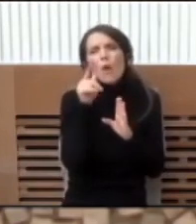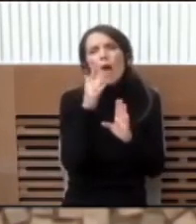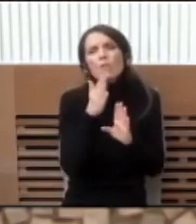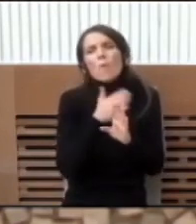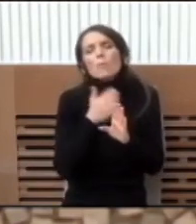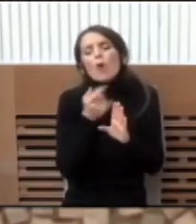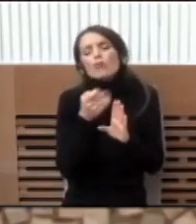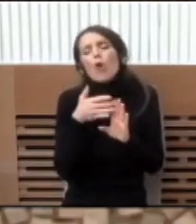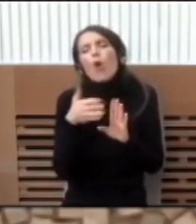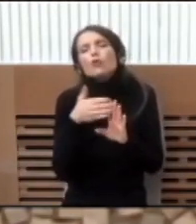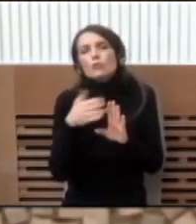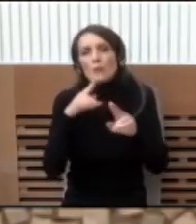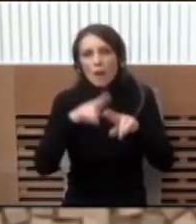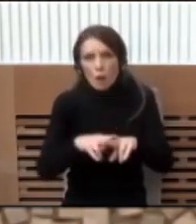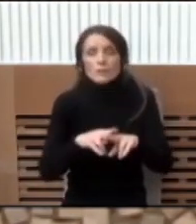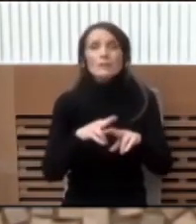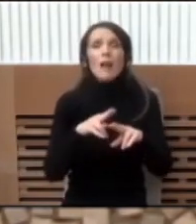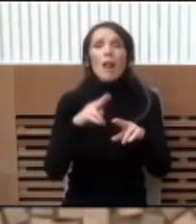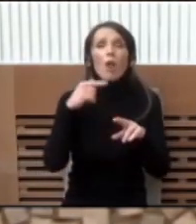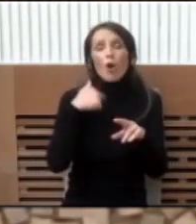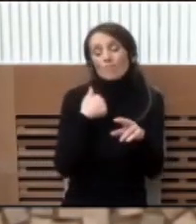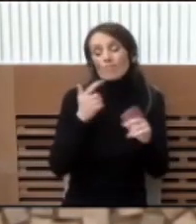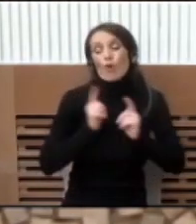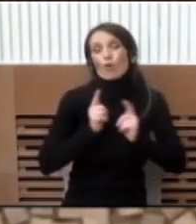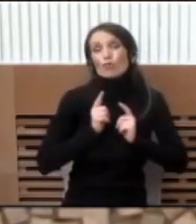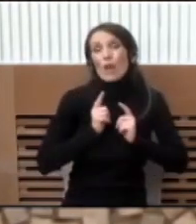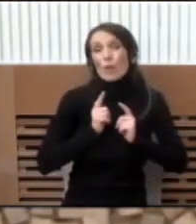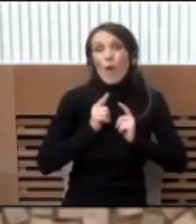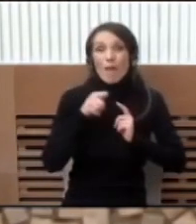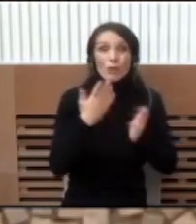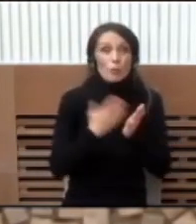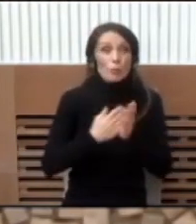svakako očekujem da to pokažemo još ubedljivije i u periodu koji je pred nama.